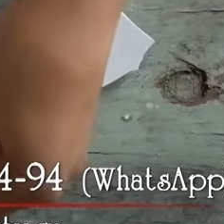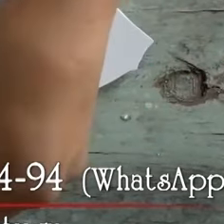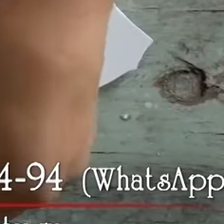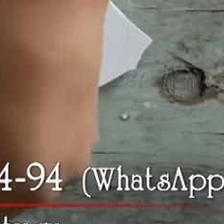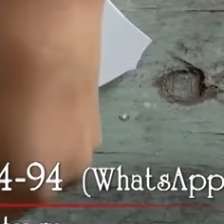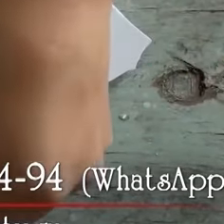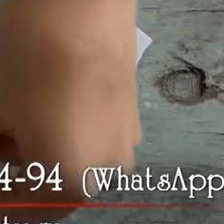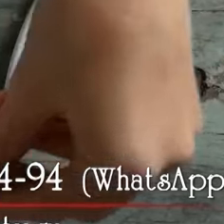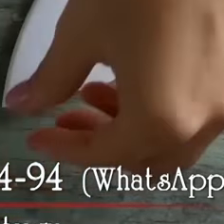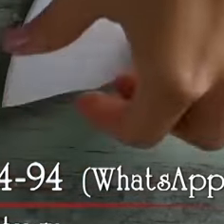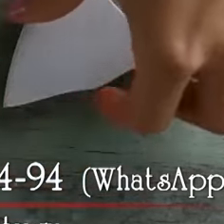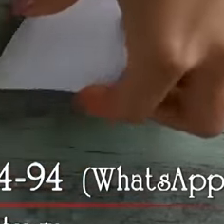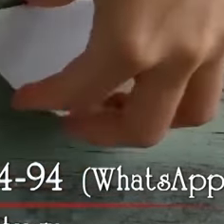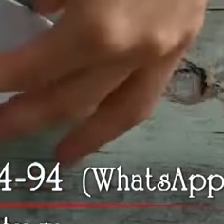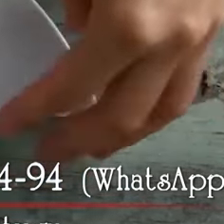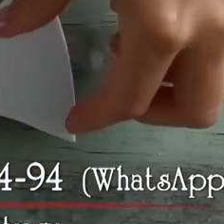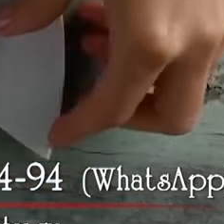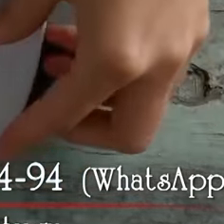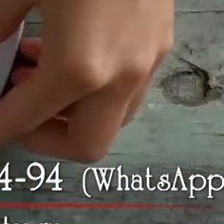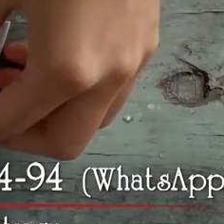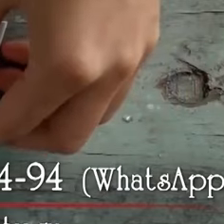7-985-063-94-94 или пишите на почту